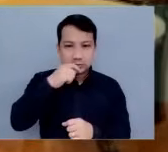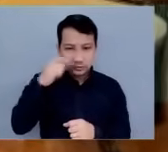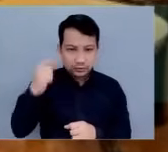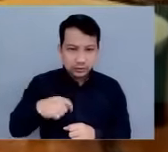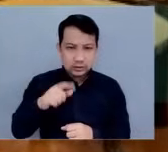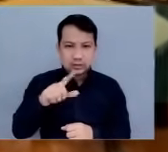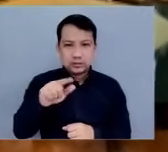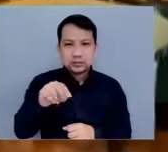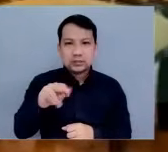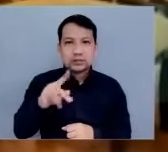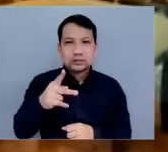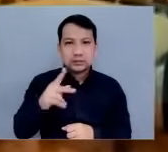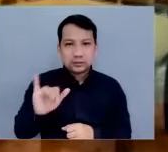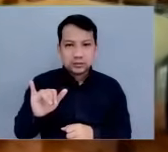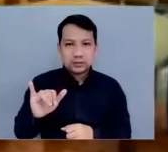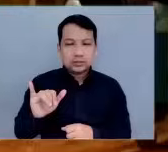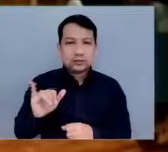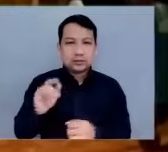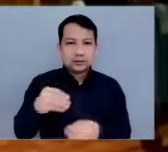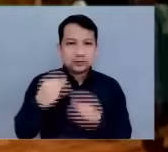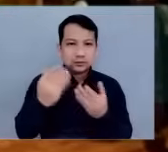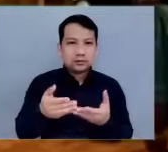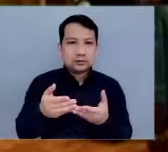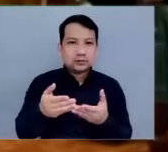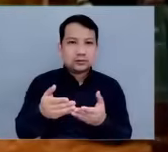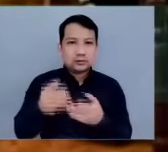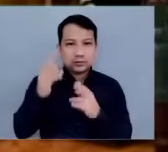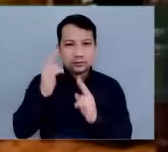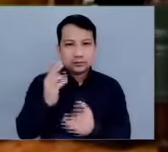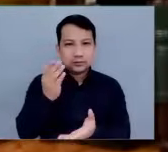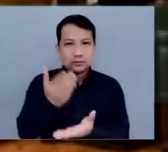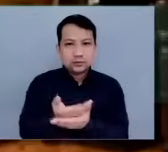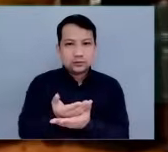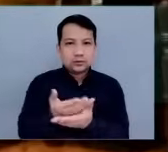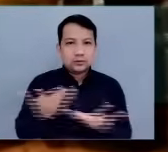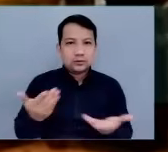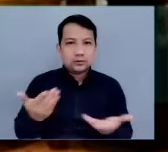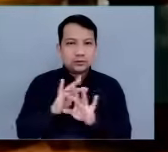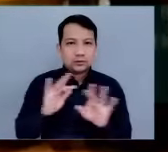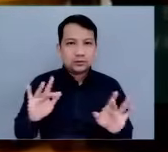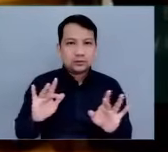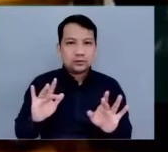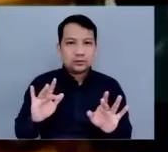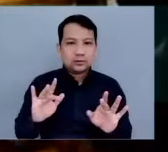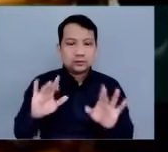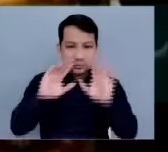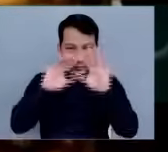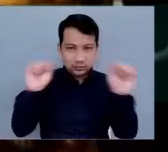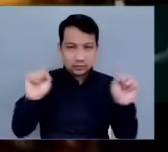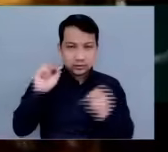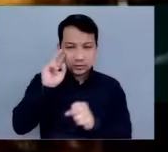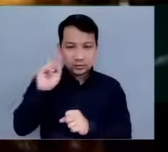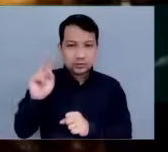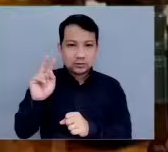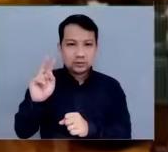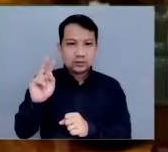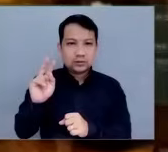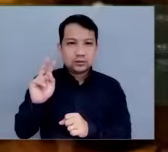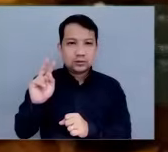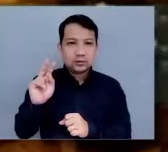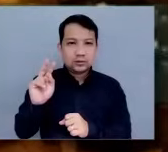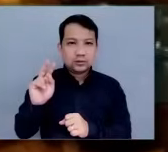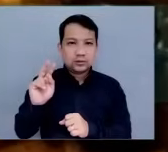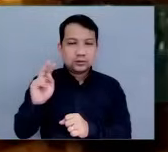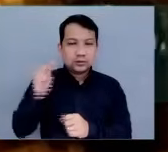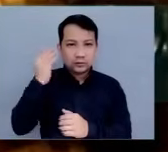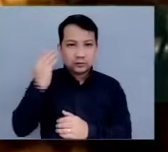8 ng umaga at ginawaran siya ng isang arrival honors pero wala doon sa palace grounds si President Marcos. Hindi naman kasi ito itinuturing na